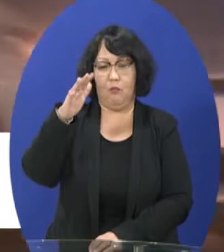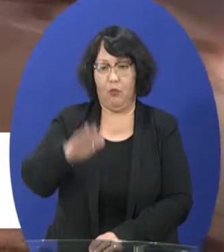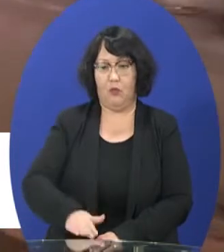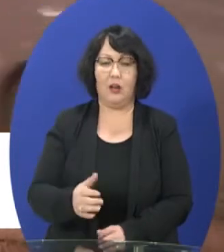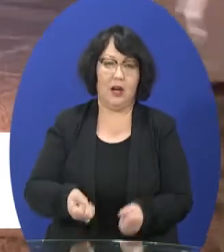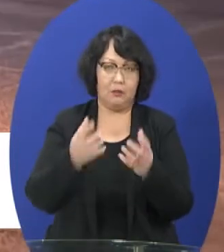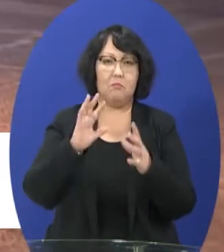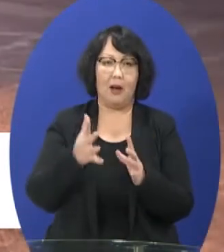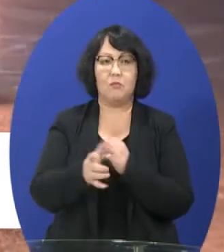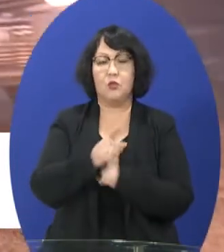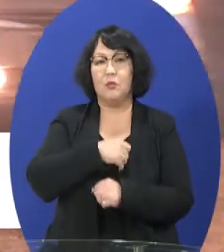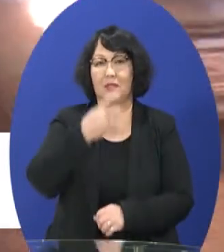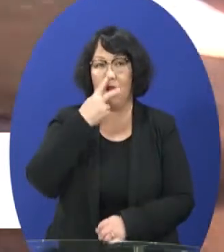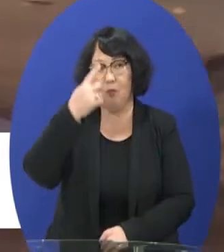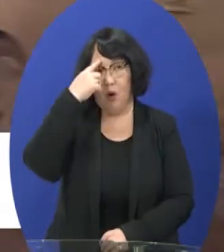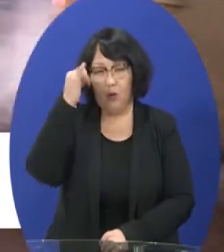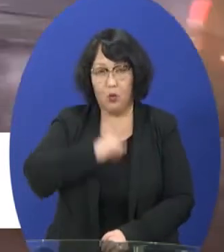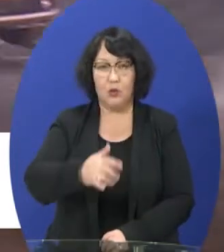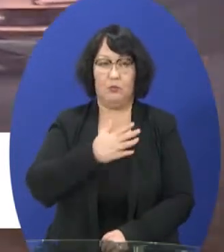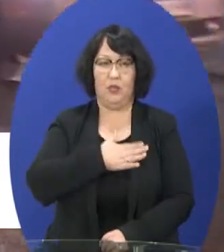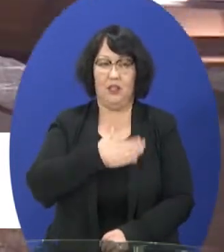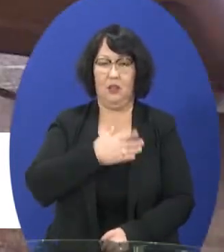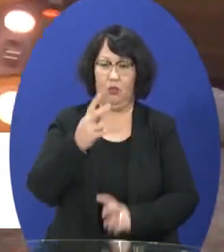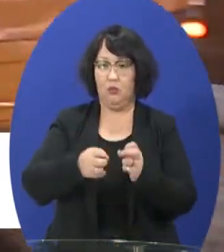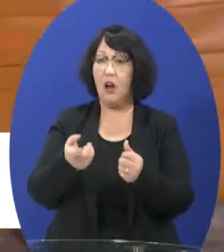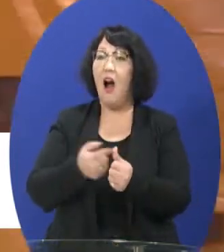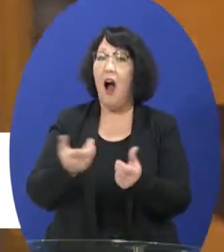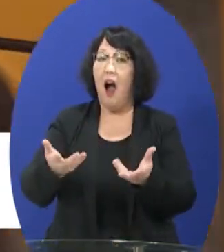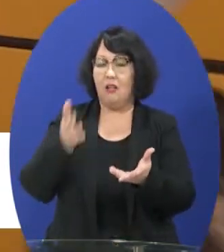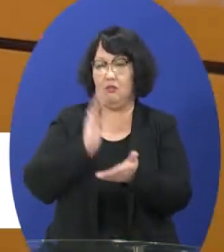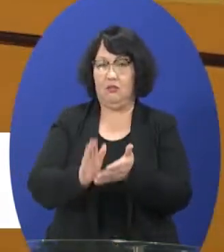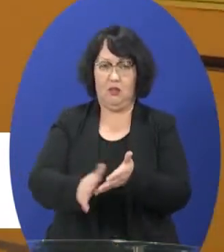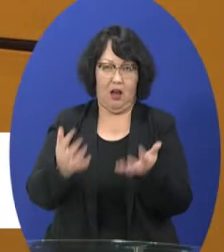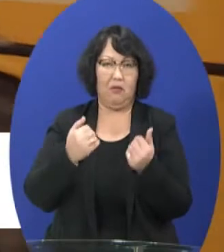шинжээч анхааруулж байна. Тиймээс дотоодын нийт бүтээгдэхүүн үйлдвэрлэлээ дэмжих бодлого явуулж жижиг дунд